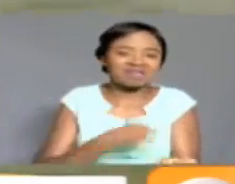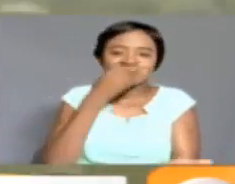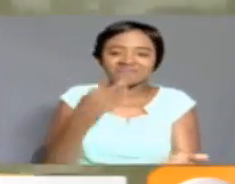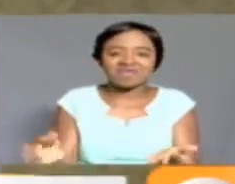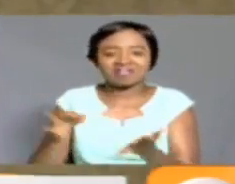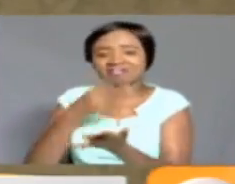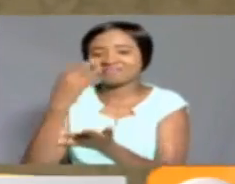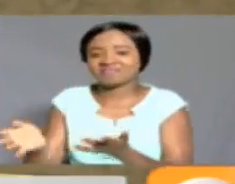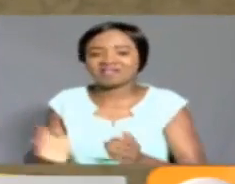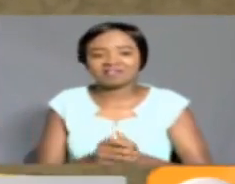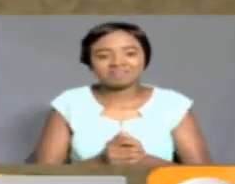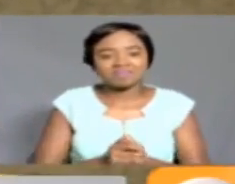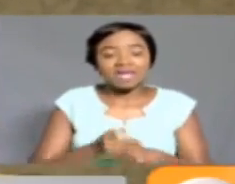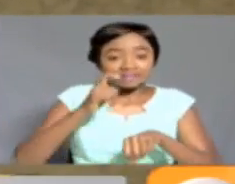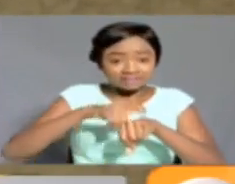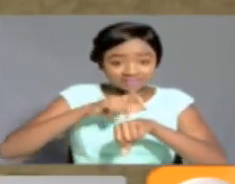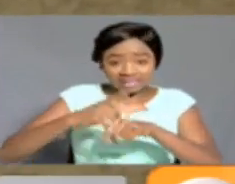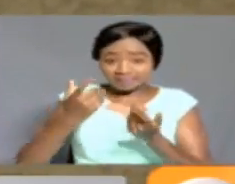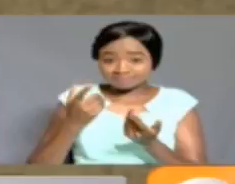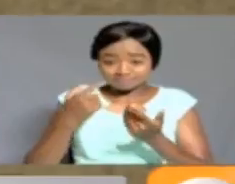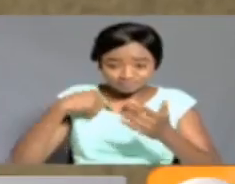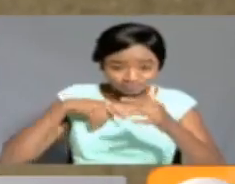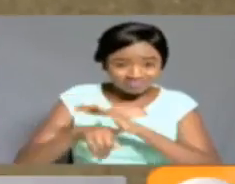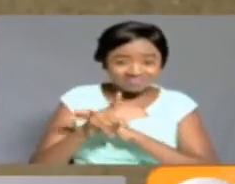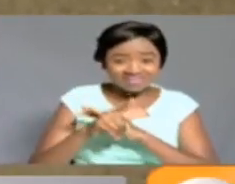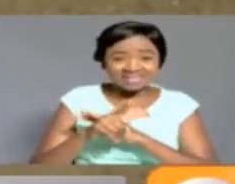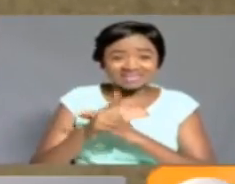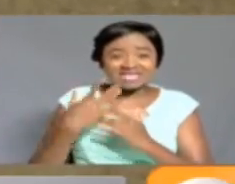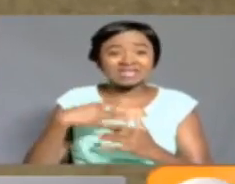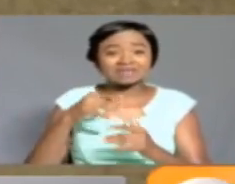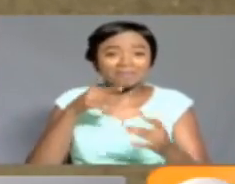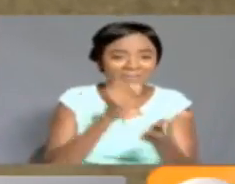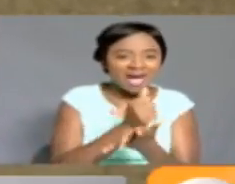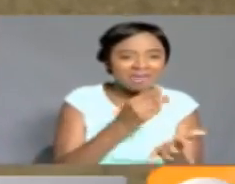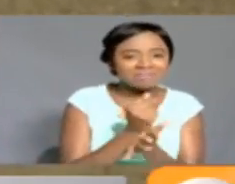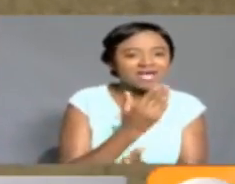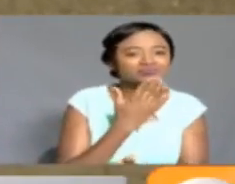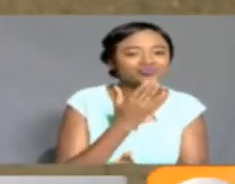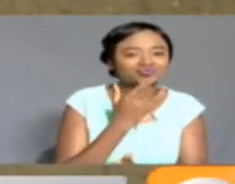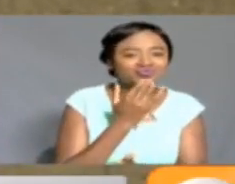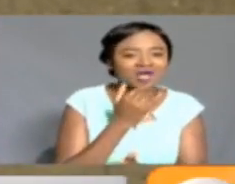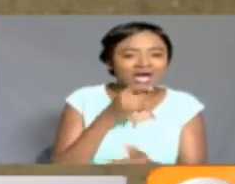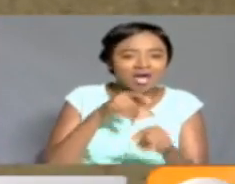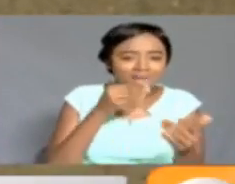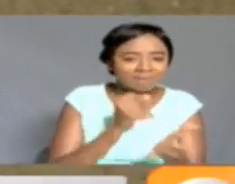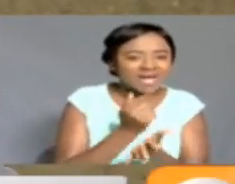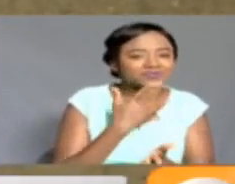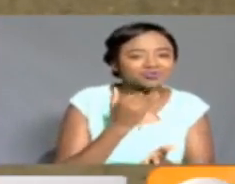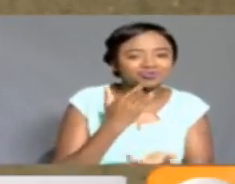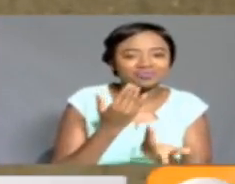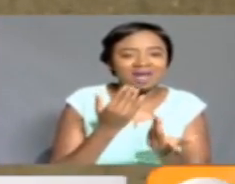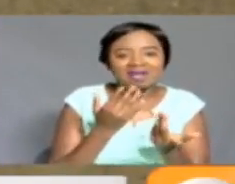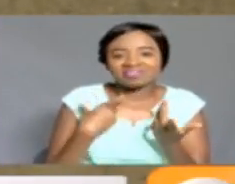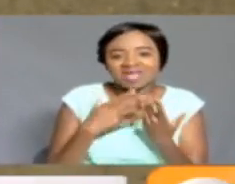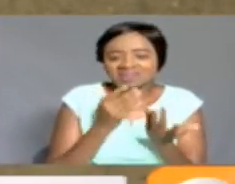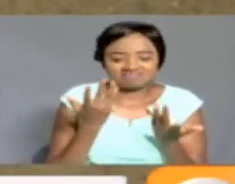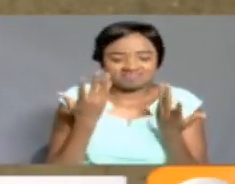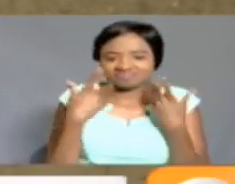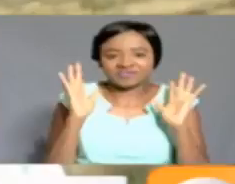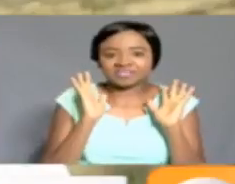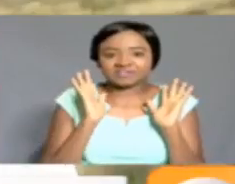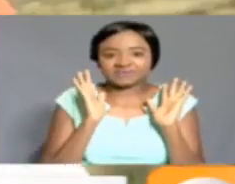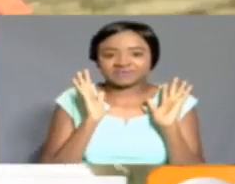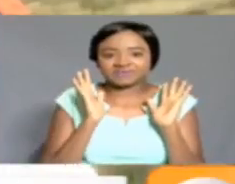yakigonga mwamba. Akienda kule kutoka anatoka na sukari. Akishatoka na sukari hapo, mambo inaishia